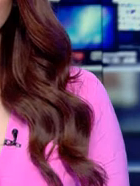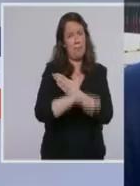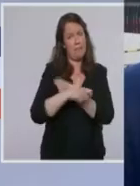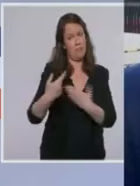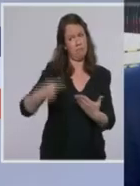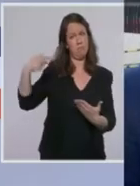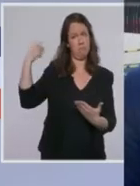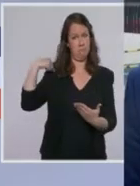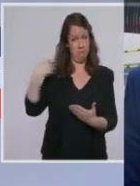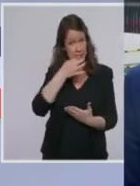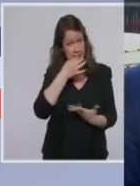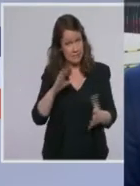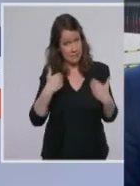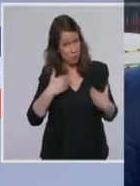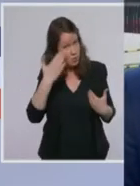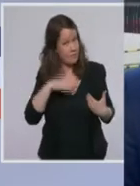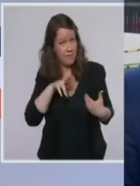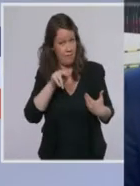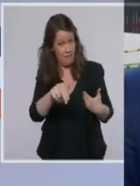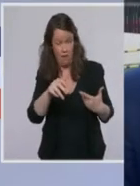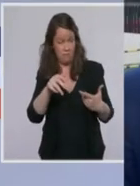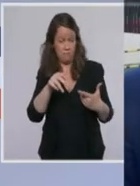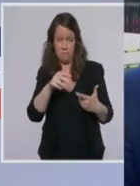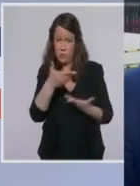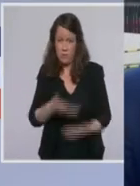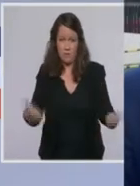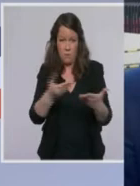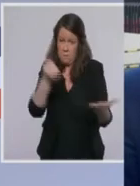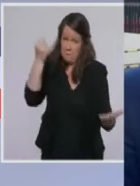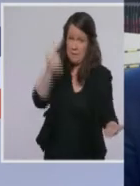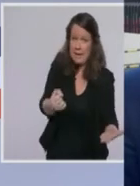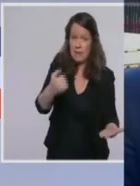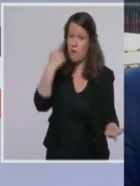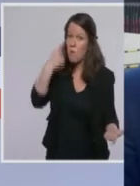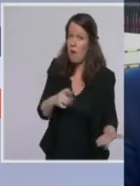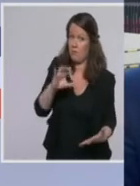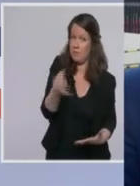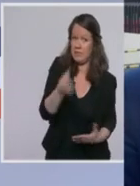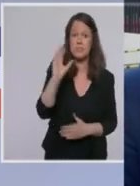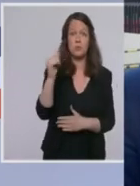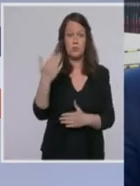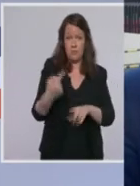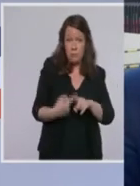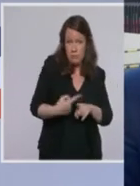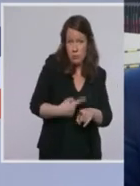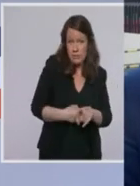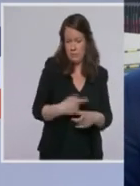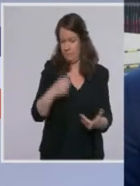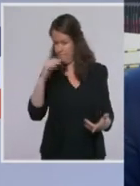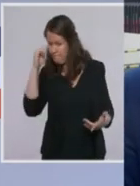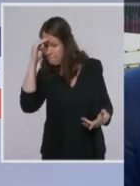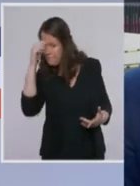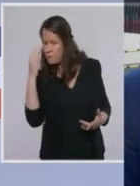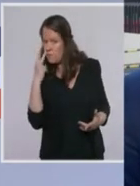رئيس الوزراء الفرنسي ووزير الداخلية الفرنسي طالبوا الفرنسيين بأهمية إجراءات التباعد الاجتماعي